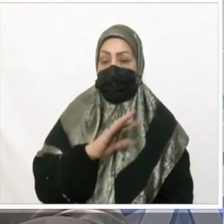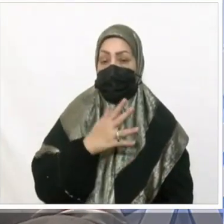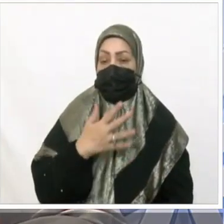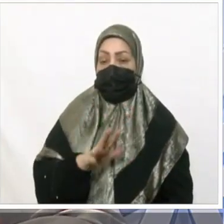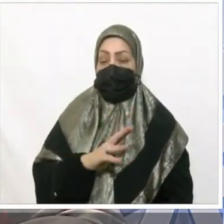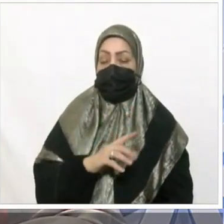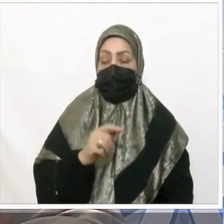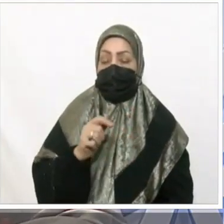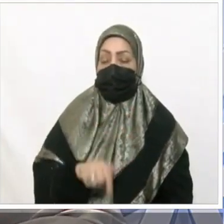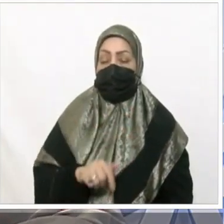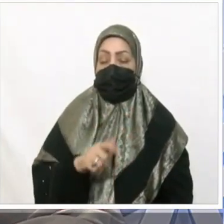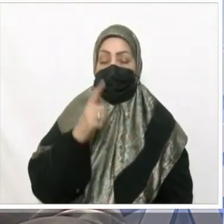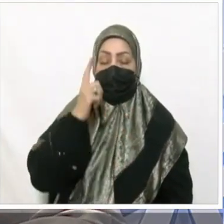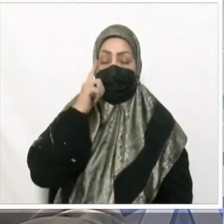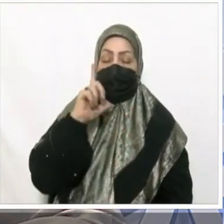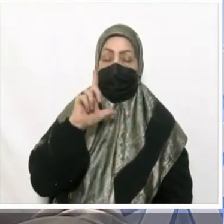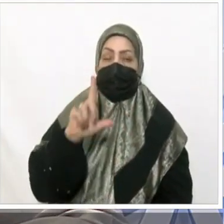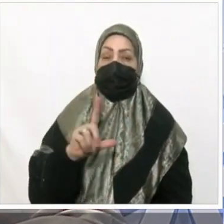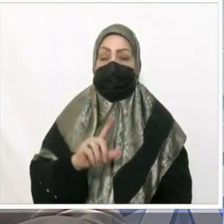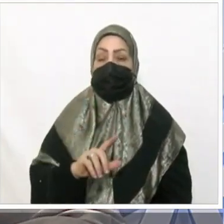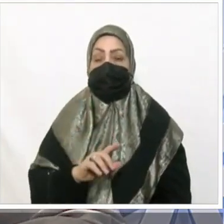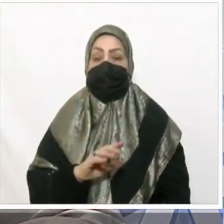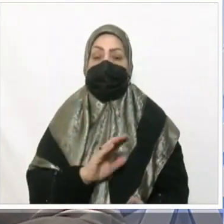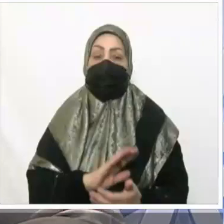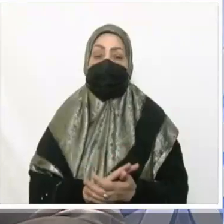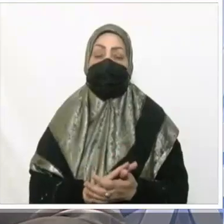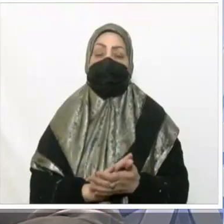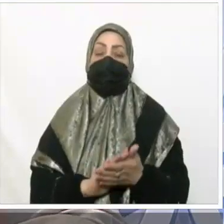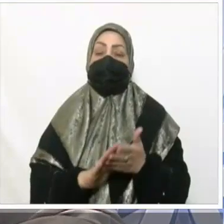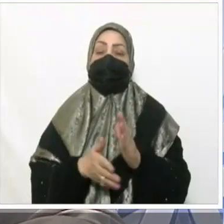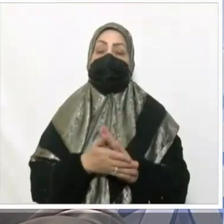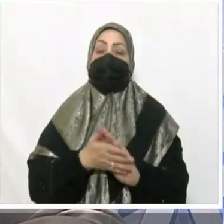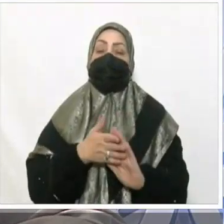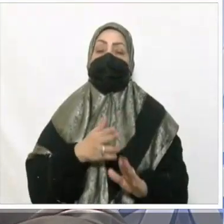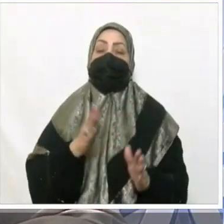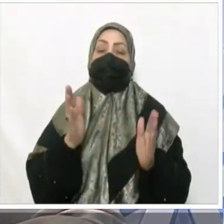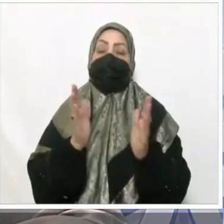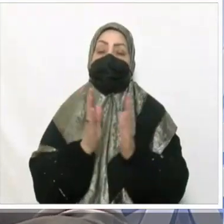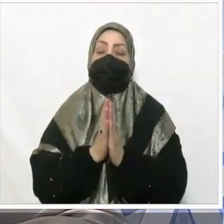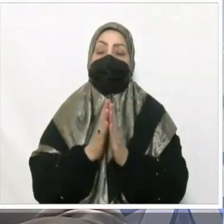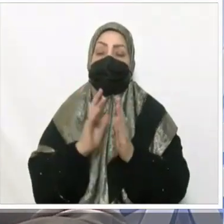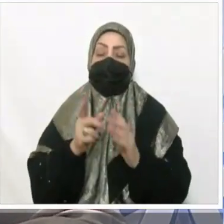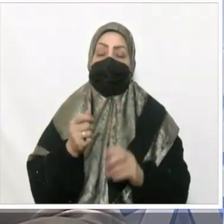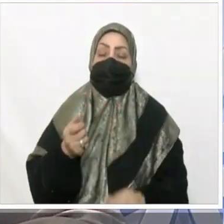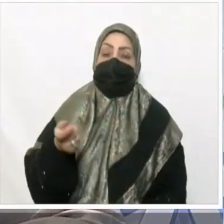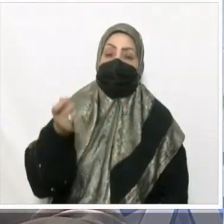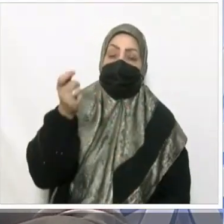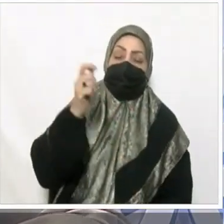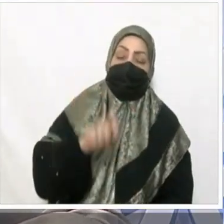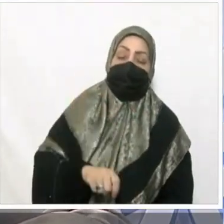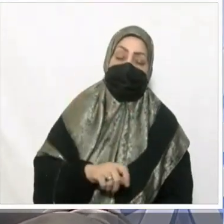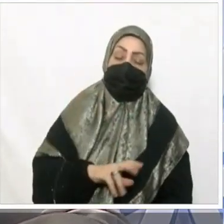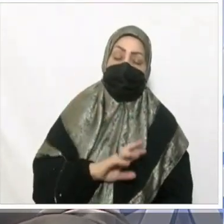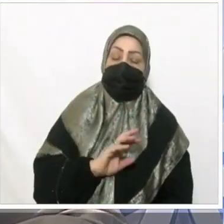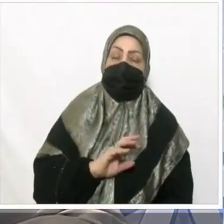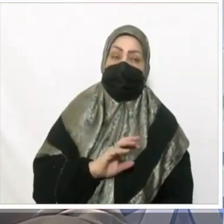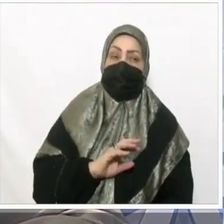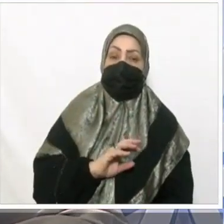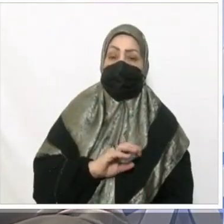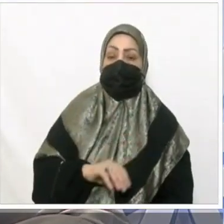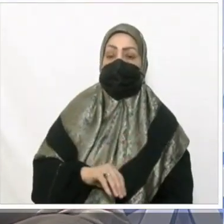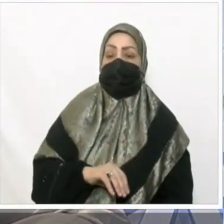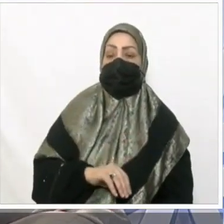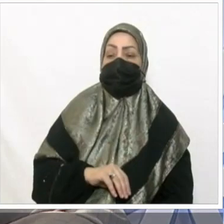شيئا للأسف، في هذا الغلاء لا تساوي شيئا. وبالتالي الآن اللي نقسم